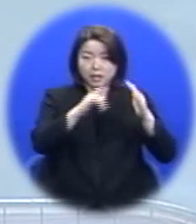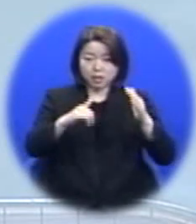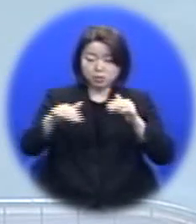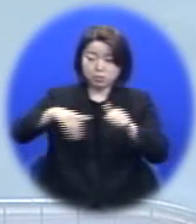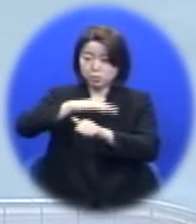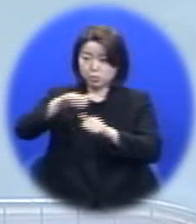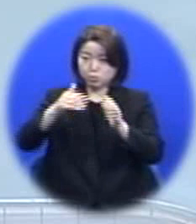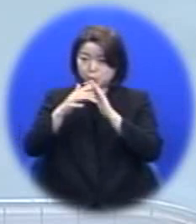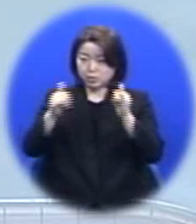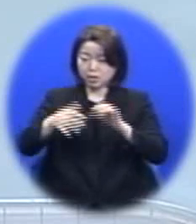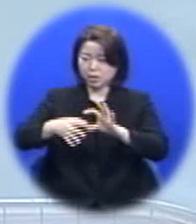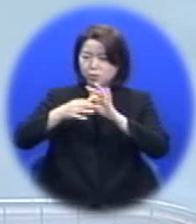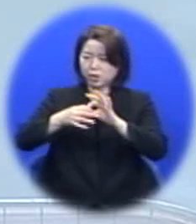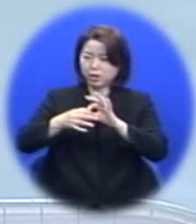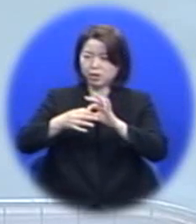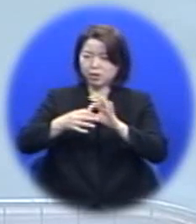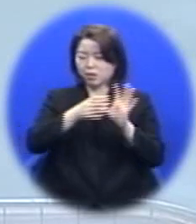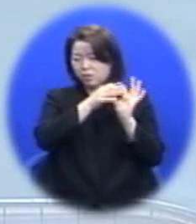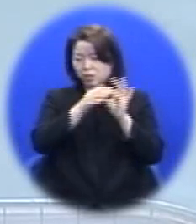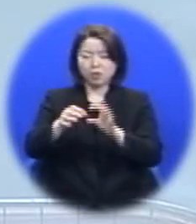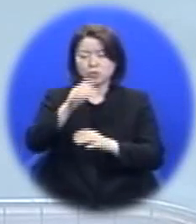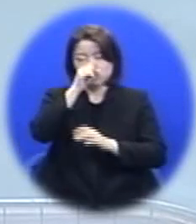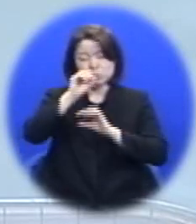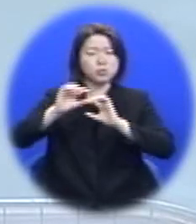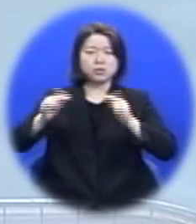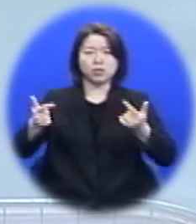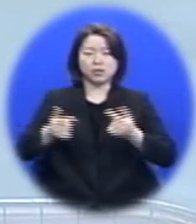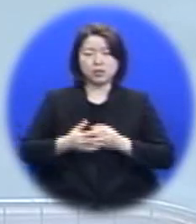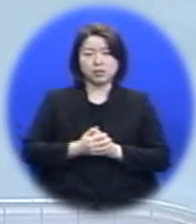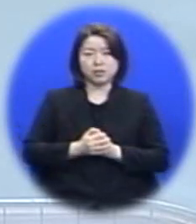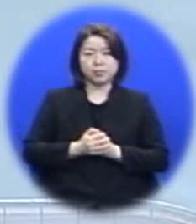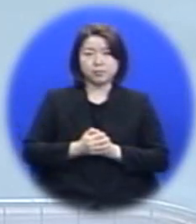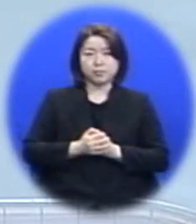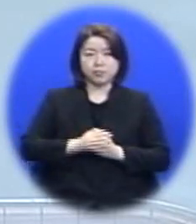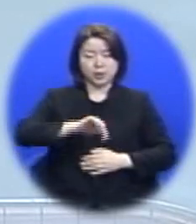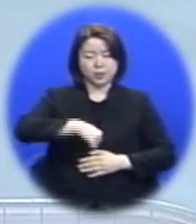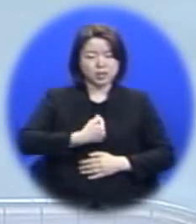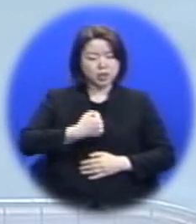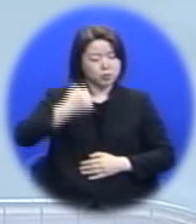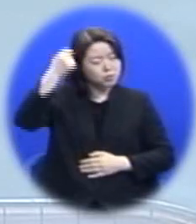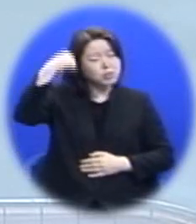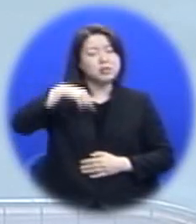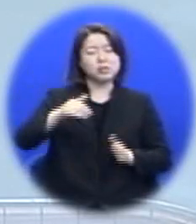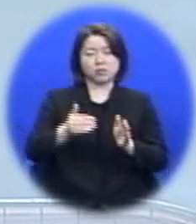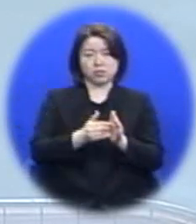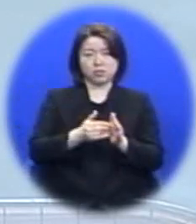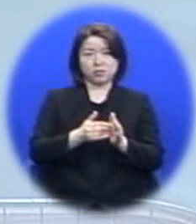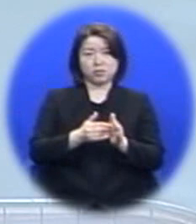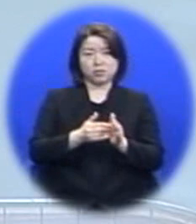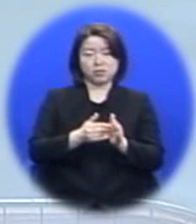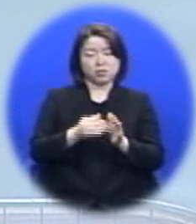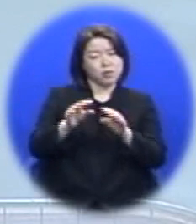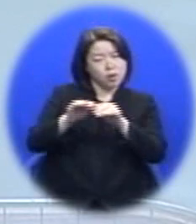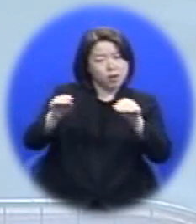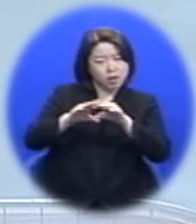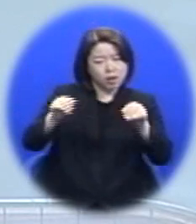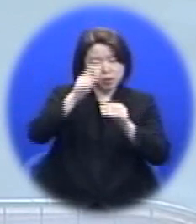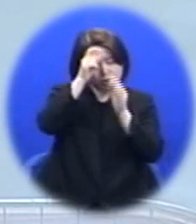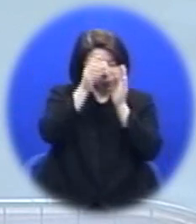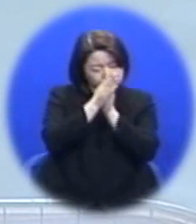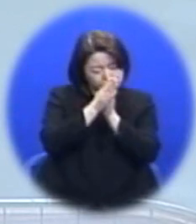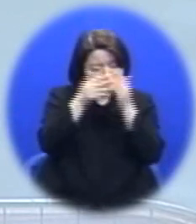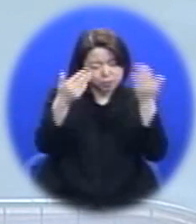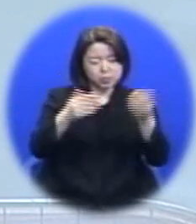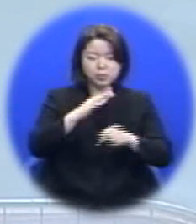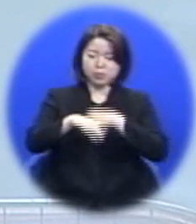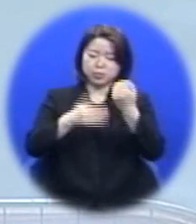주변 사람들과 관계가 계속 안 좋아지는 겁니다. 본인도 그걸 느꼈어요. 그 해결하려고 기도도 하고